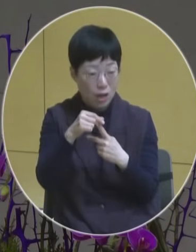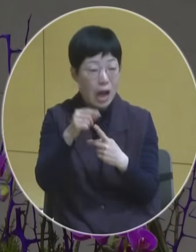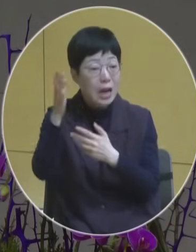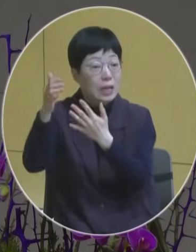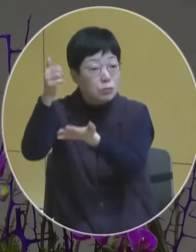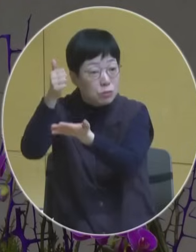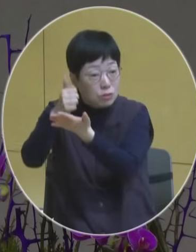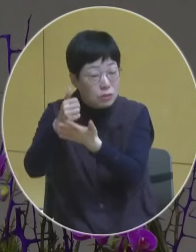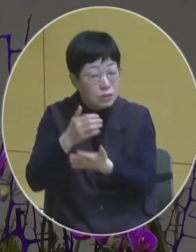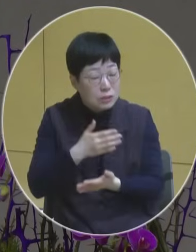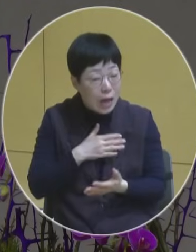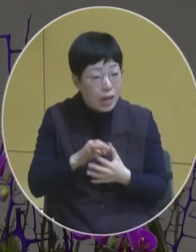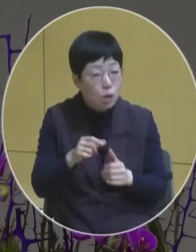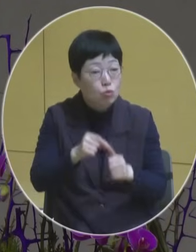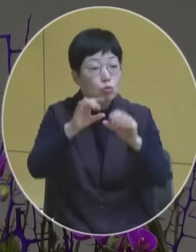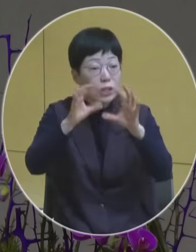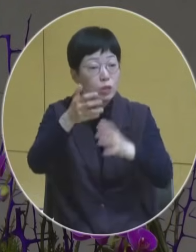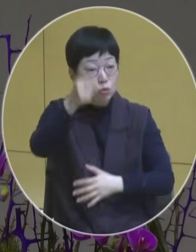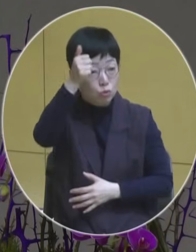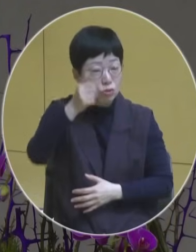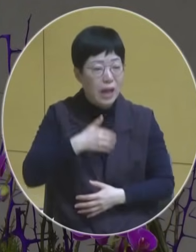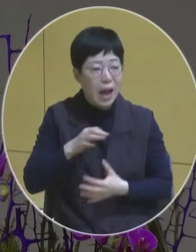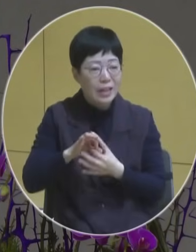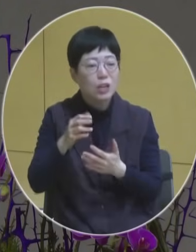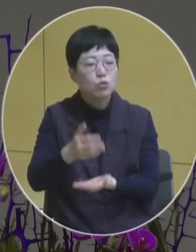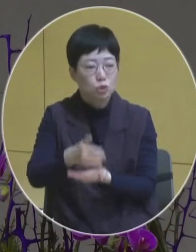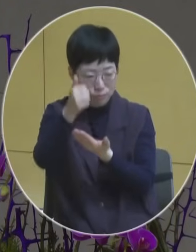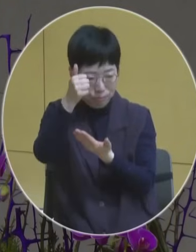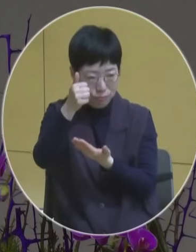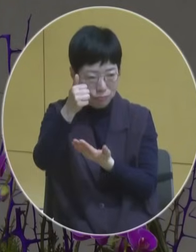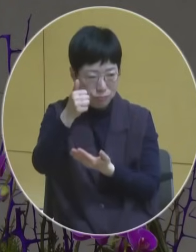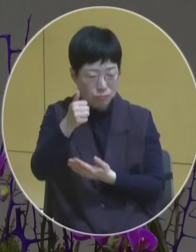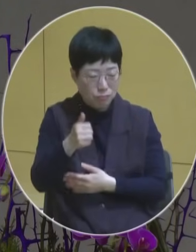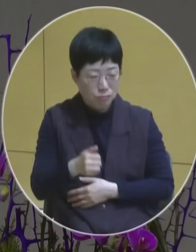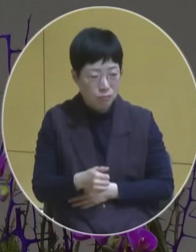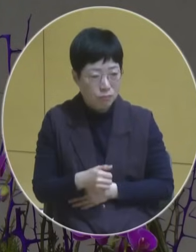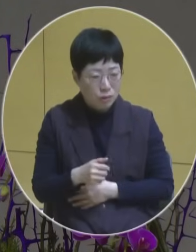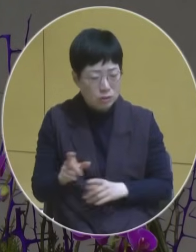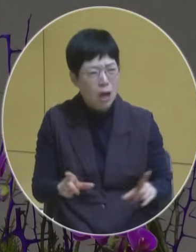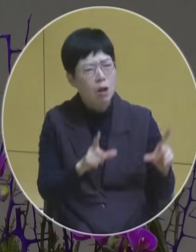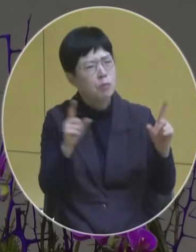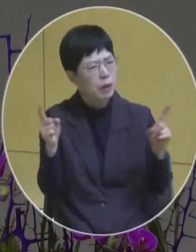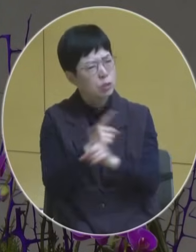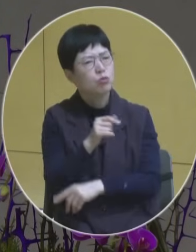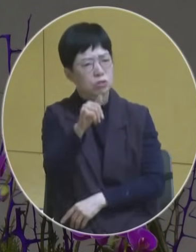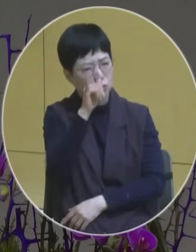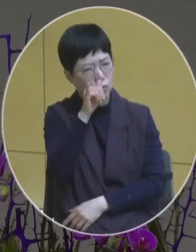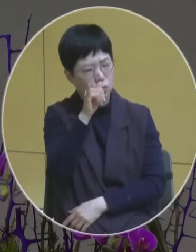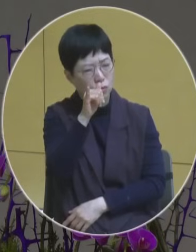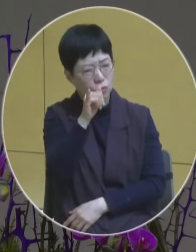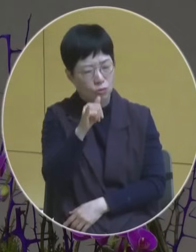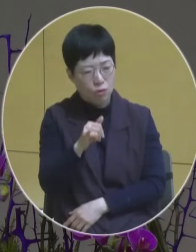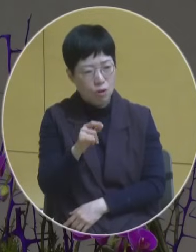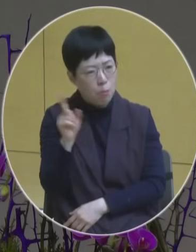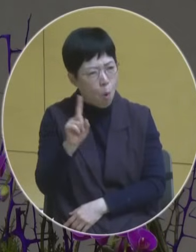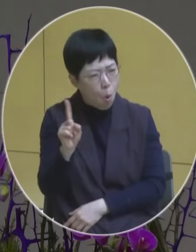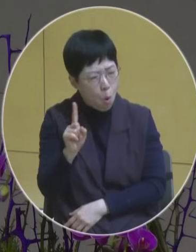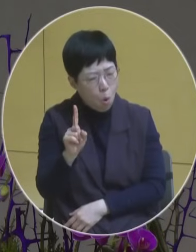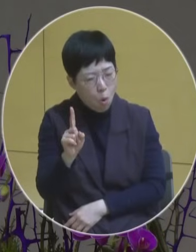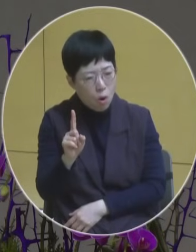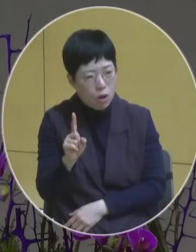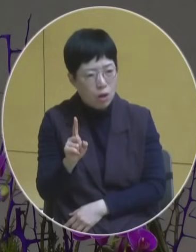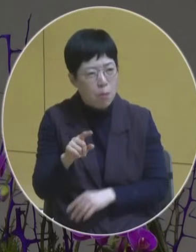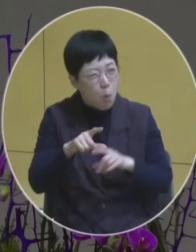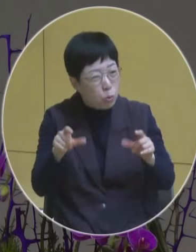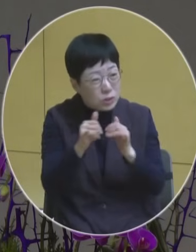그 하나님은 나의 구세주와 나의 주님이시다. 그러니까 이 삶이 달라지는 거예요. 여기에서 뭐가 달라져요?